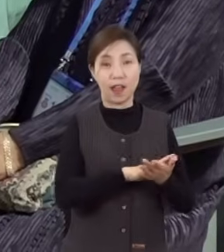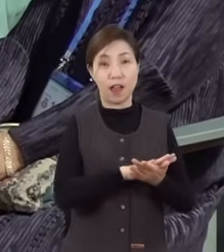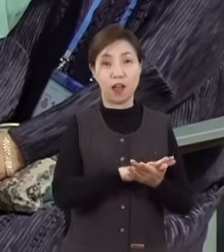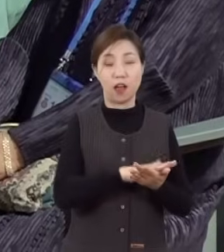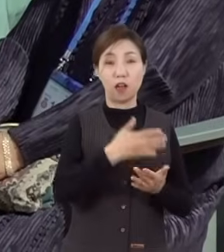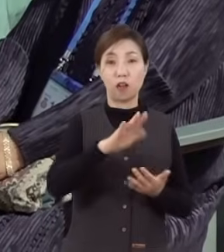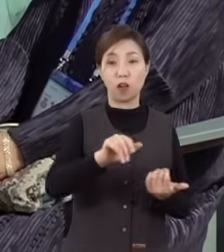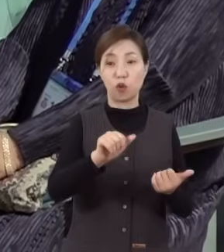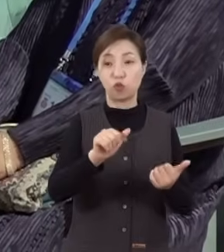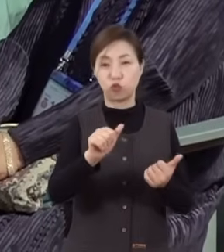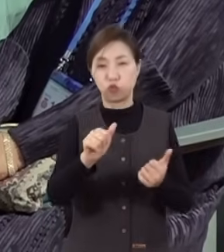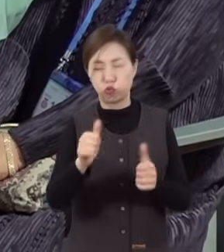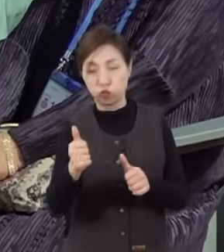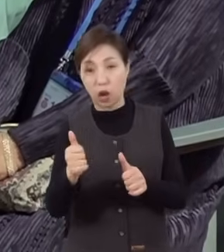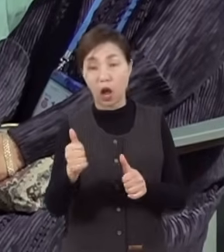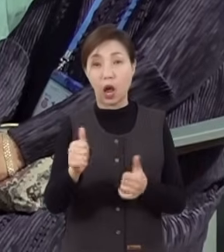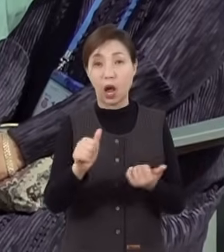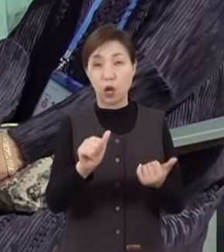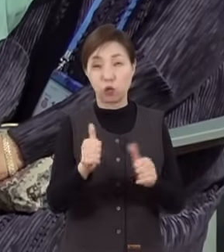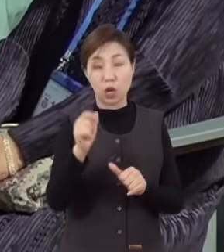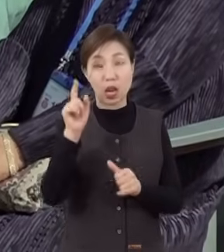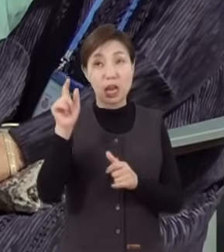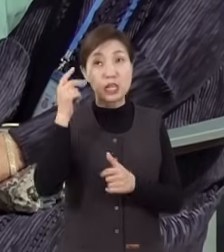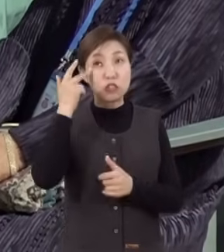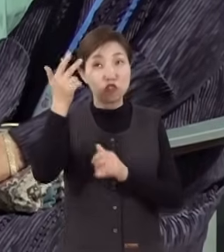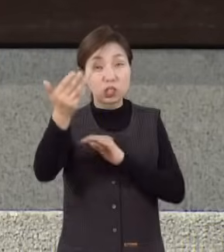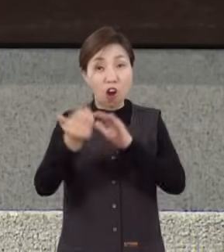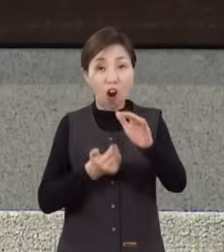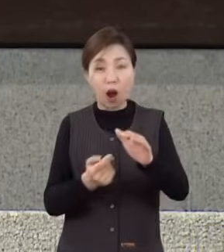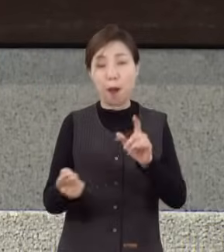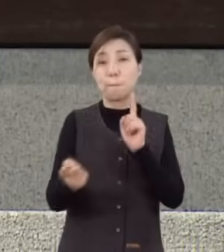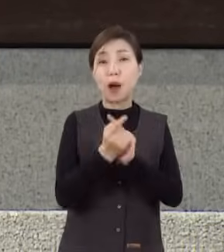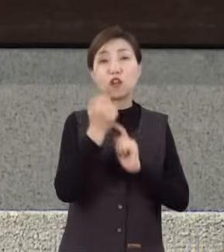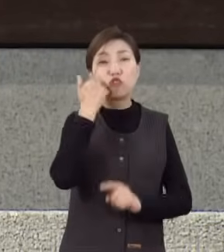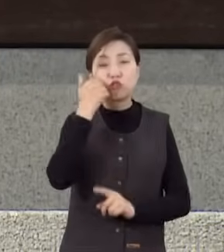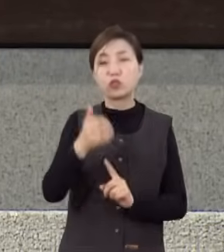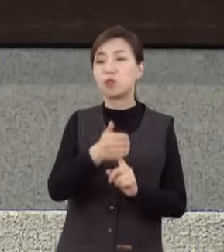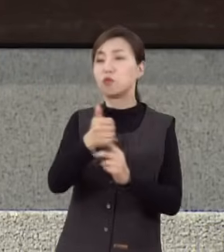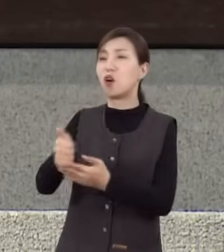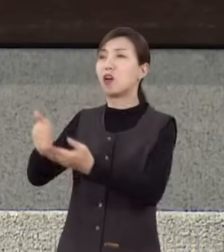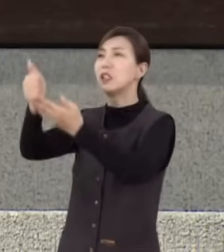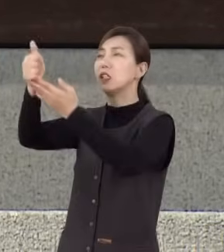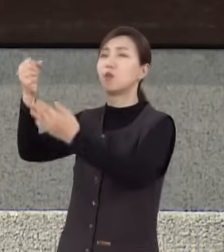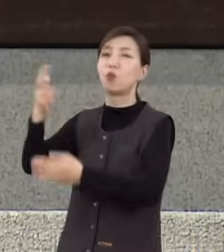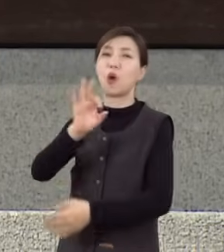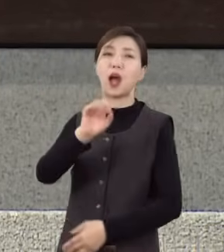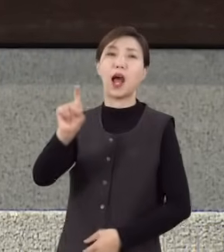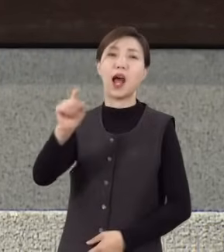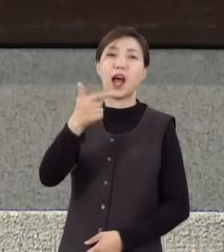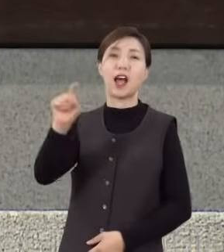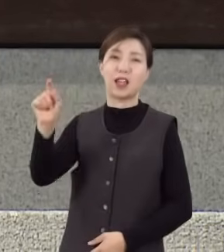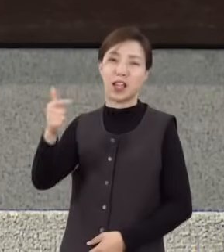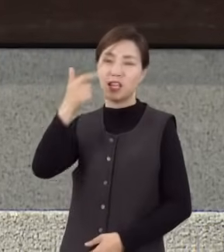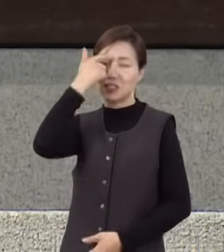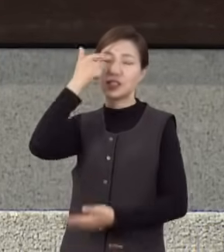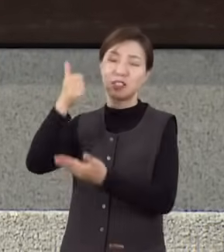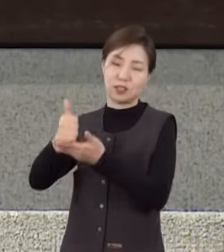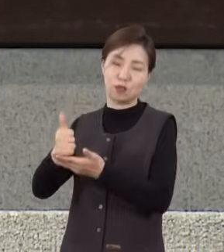만났어요? 부처님과 아난 스님을 만나고, 그나마 수명 일주일 남았을 때도 며칠 동안